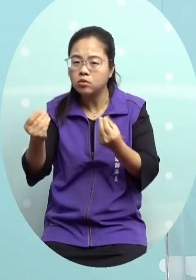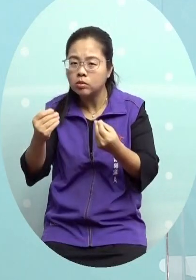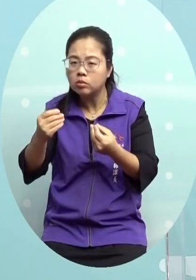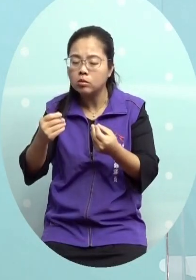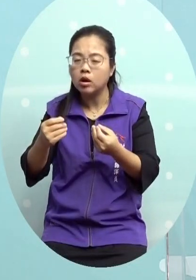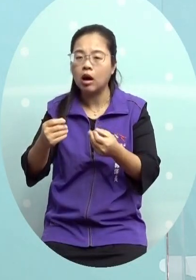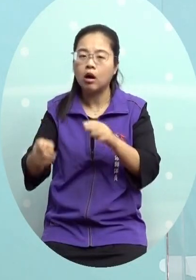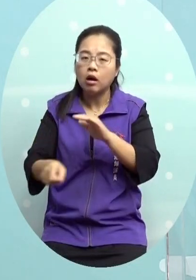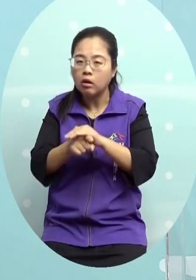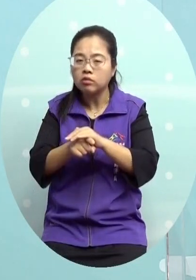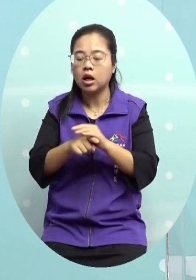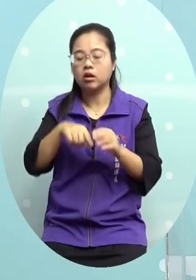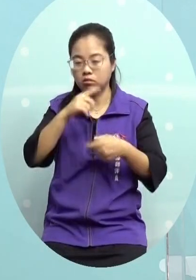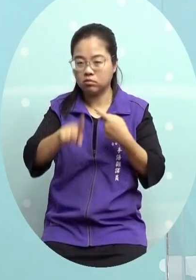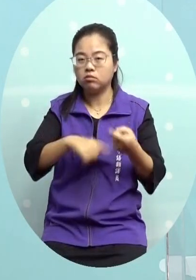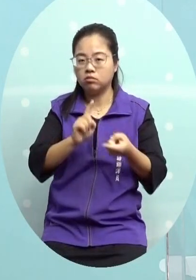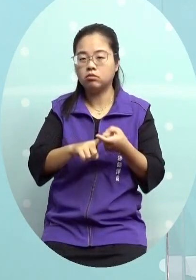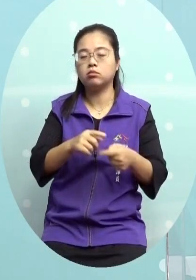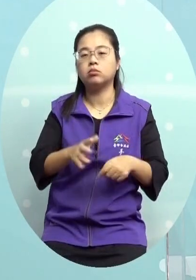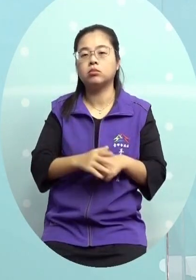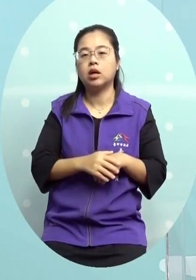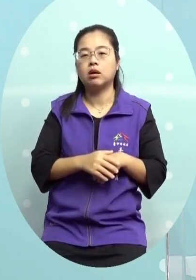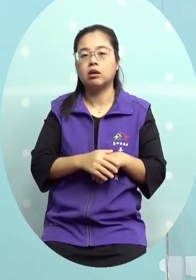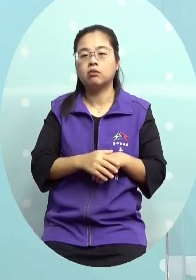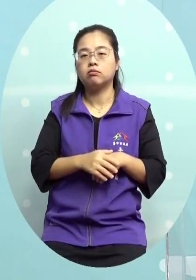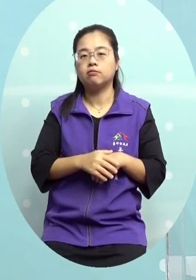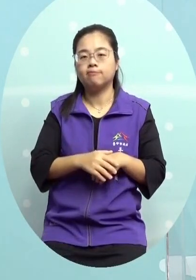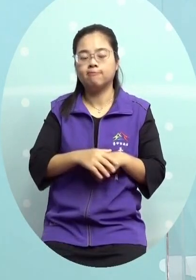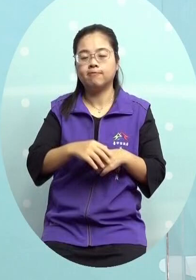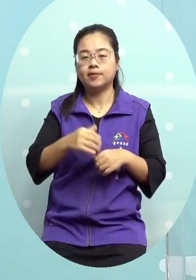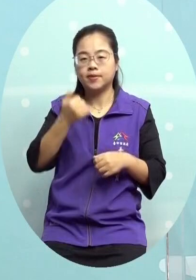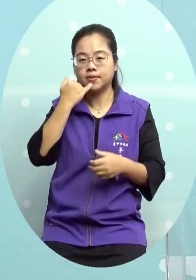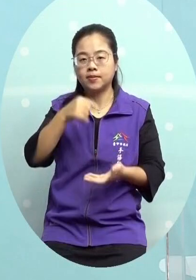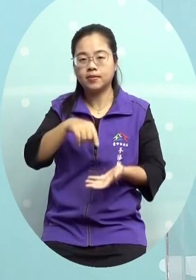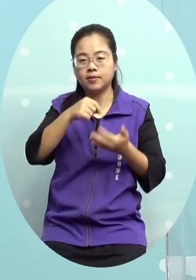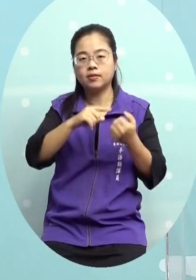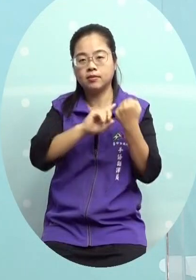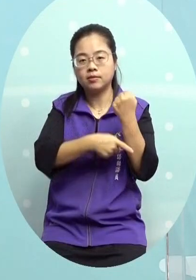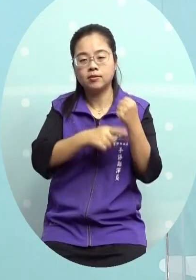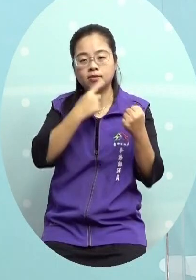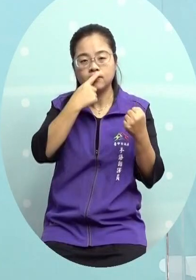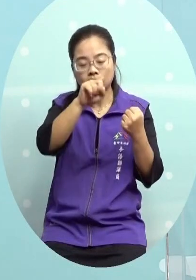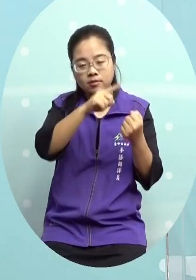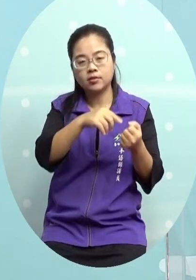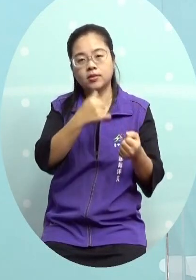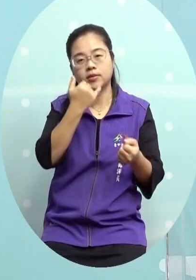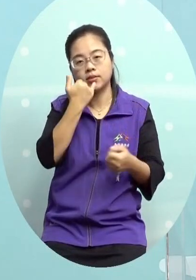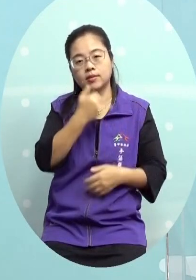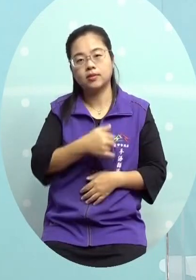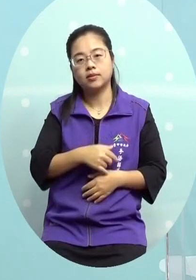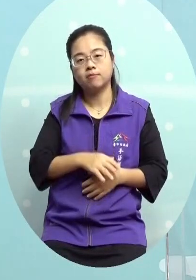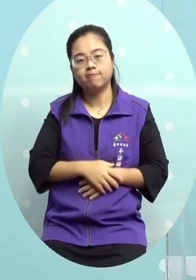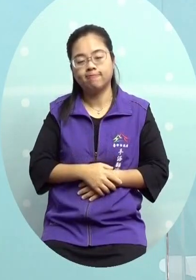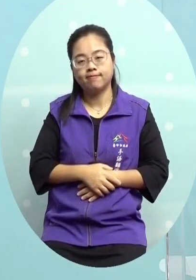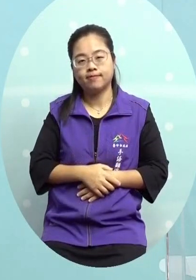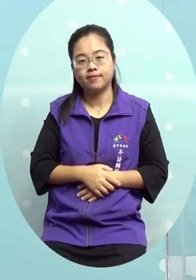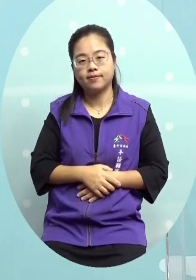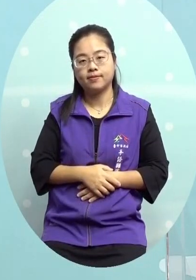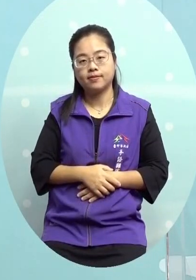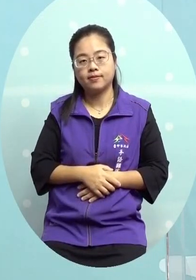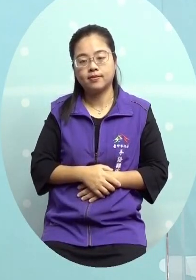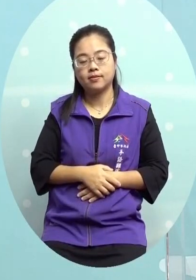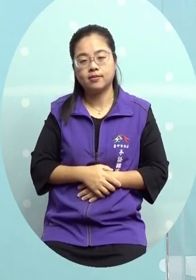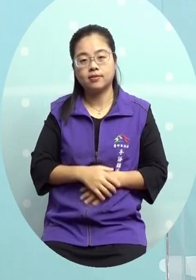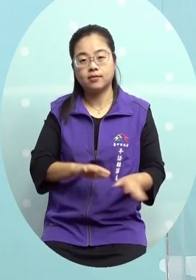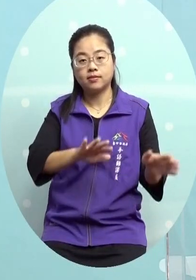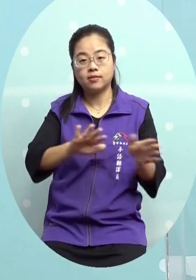实。所以这个部分也借这个机会能够来表示我当事人的一个立场。那在其